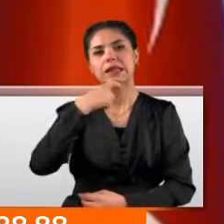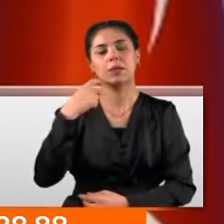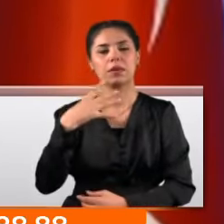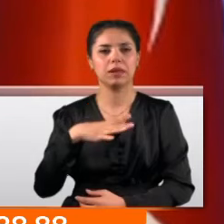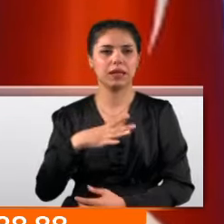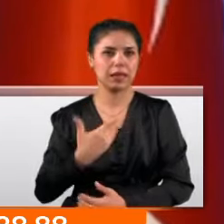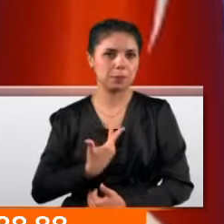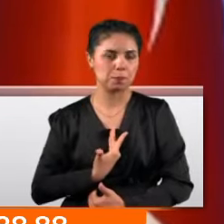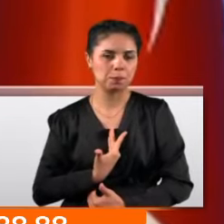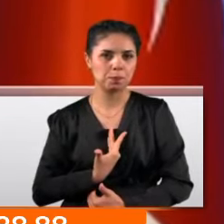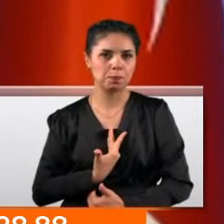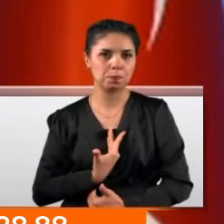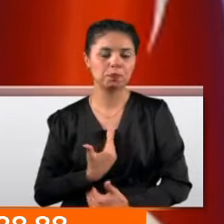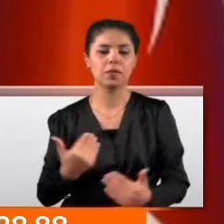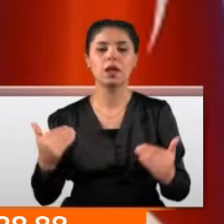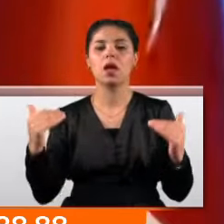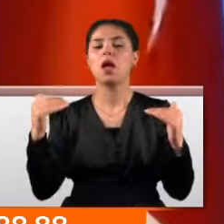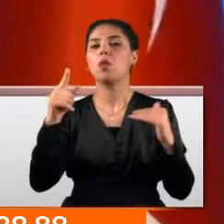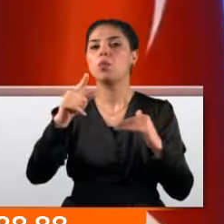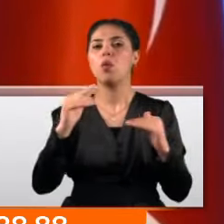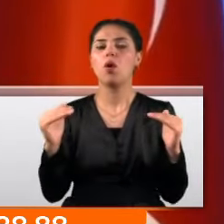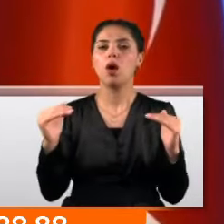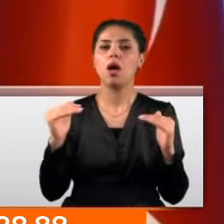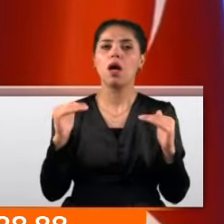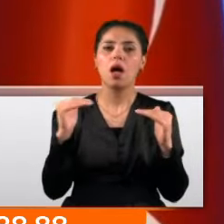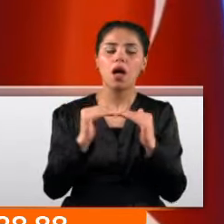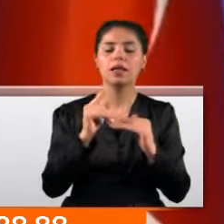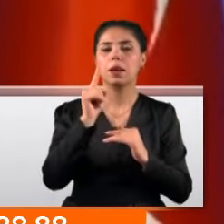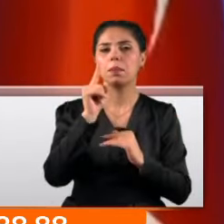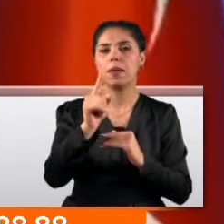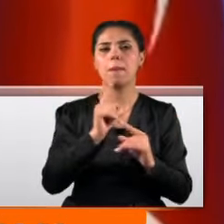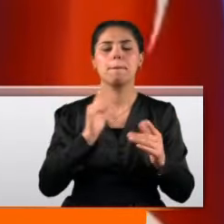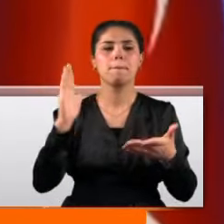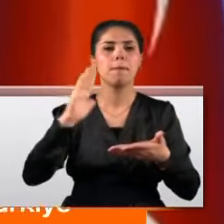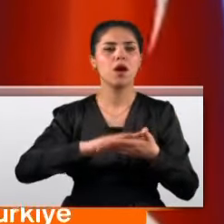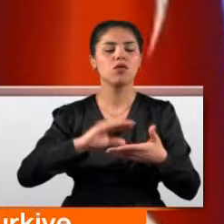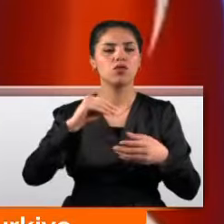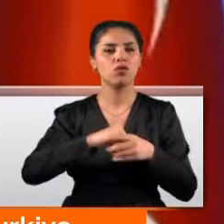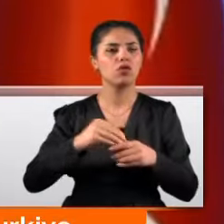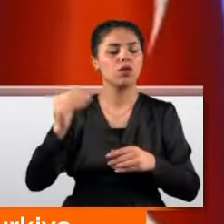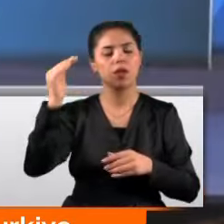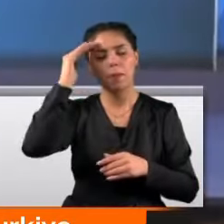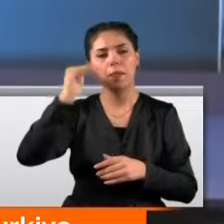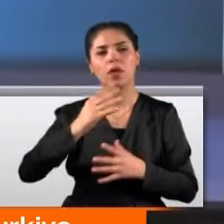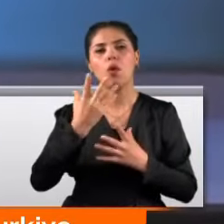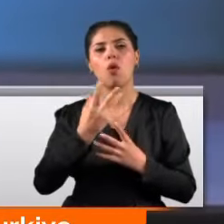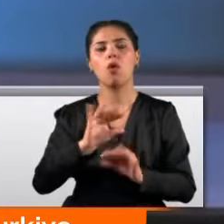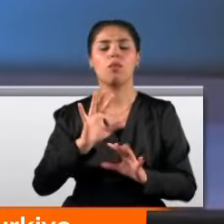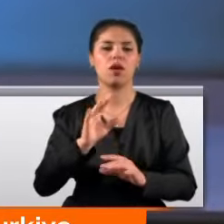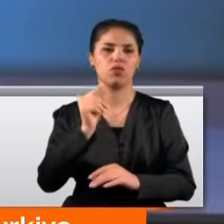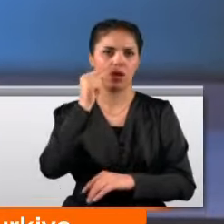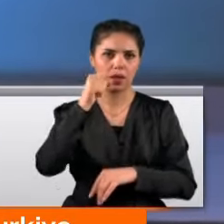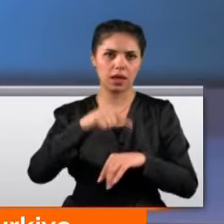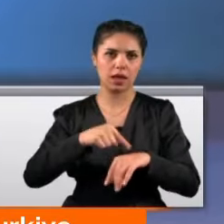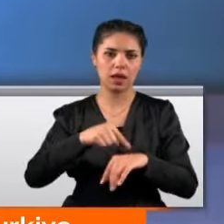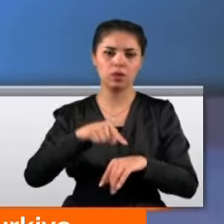arzumuzdur. Adil bir barışın kaybedeninin olmayacağına inanıyoruz. Kritik mesajlar